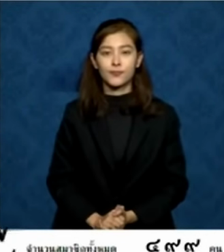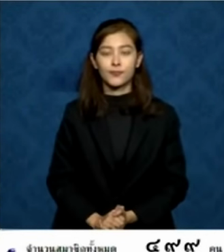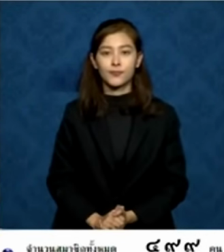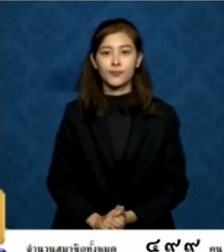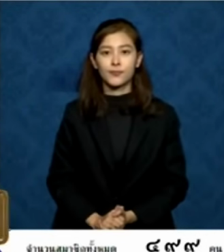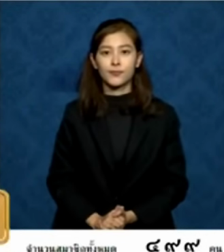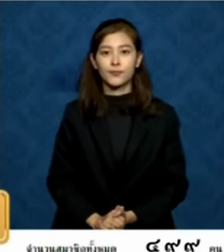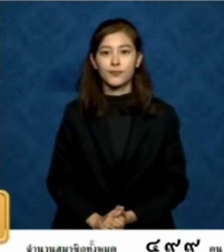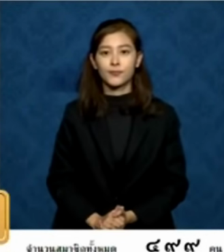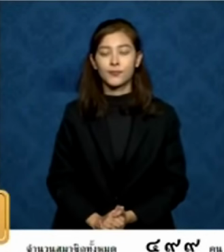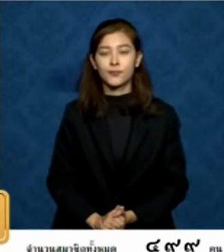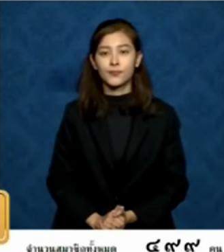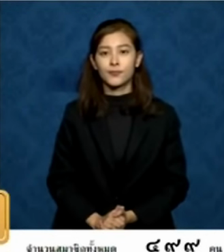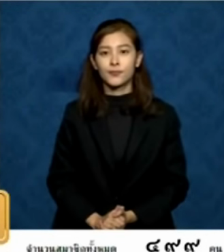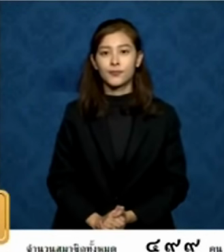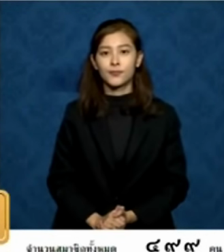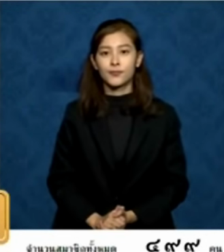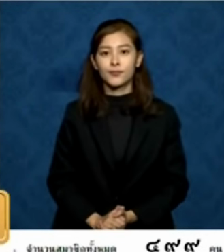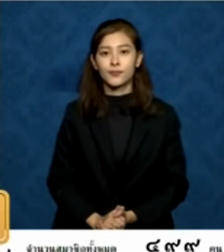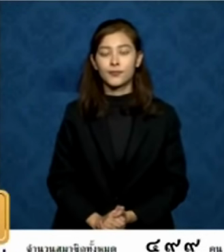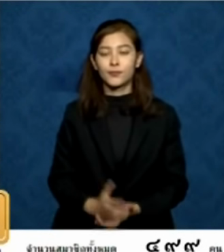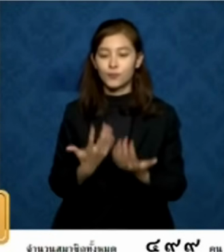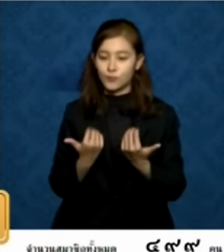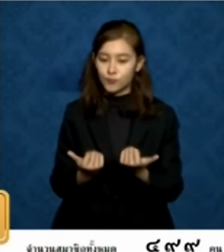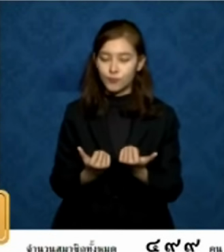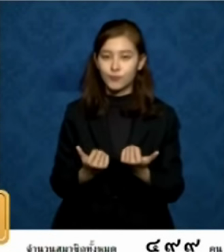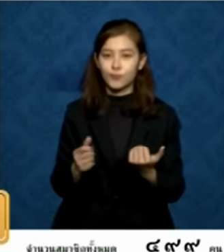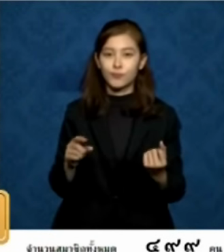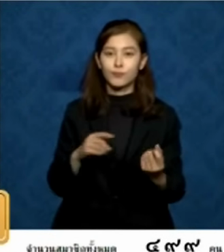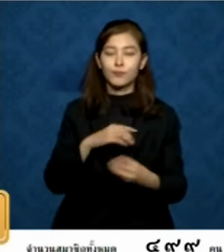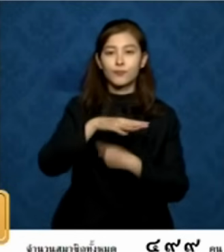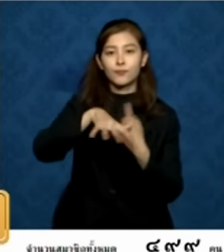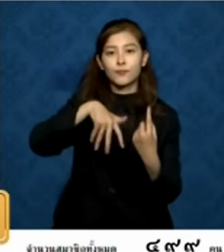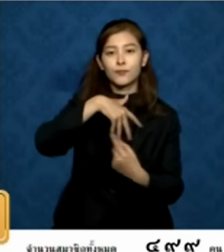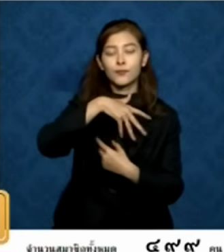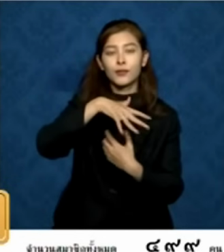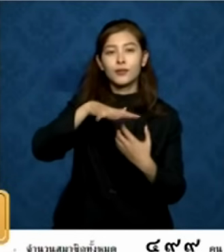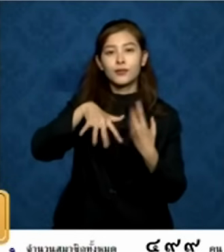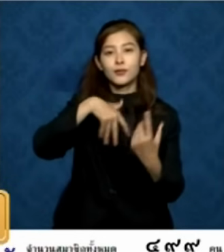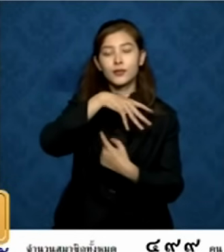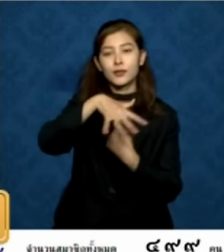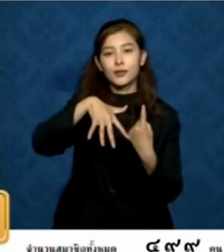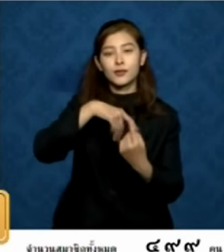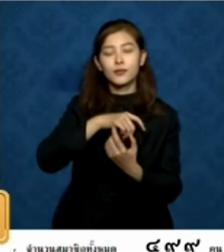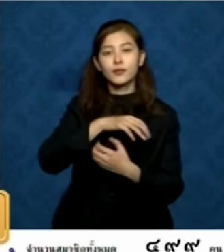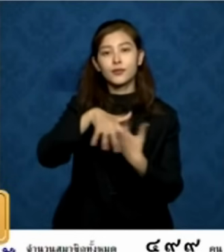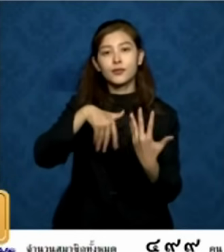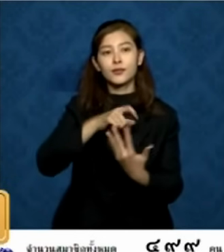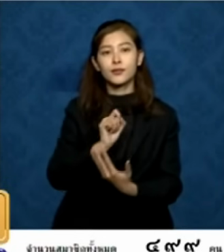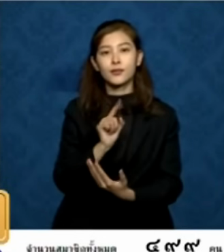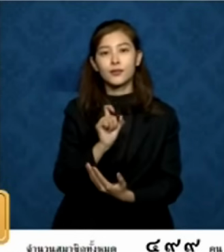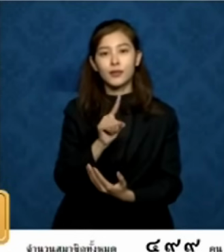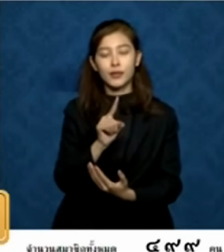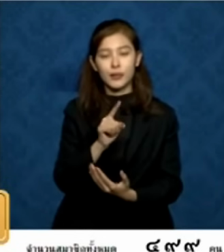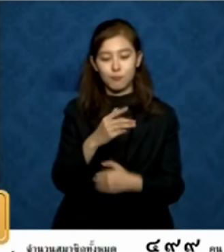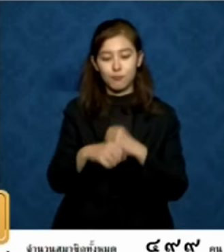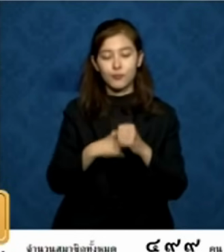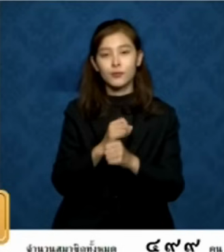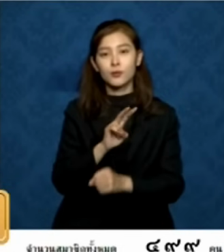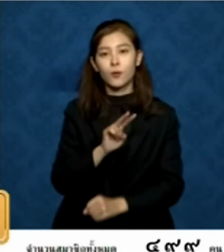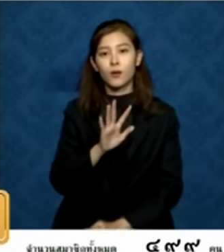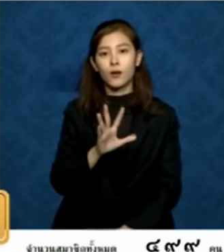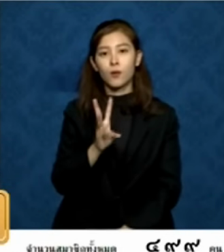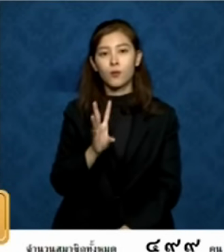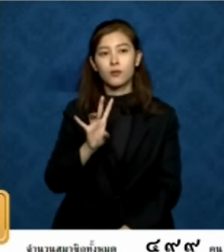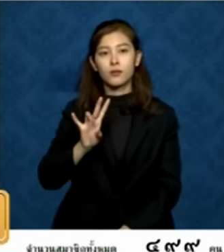ภายใต้สภาวะการทางเศรษฐกิจดังกล่าวในปีงบประมาณพ.ศ. 2567รัฐบาลจึงมี